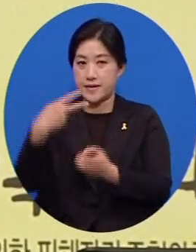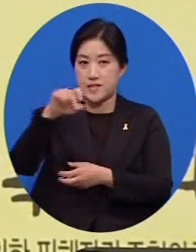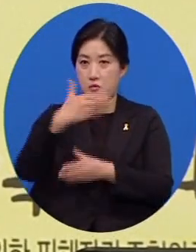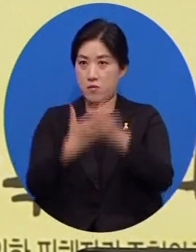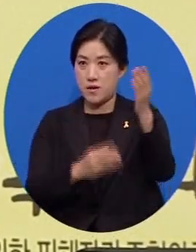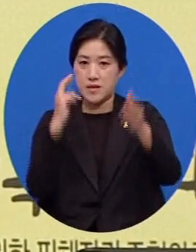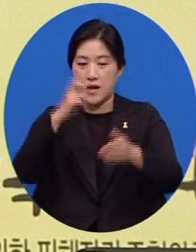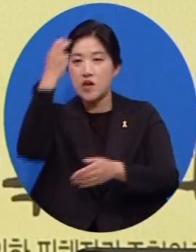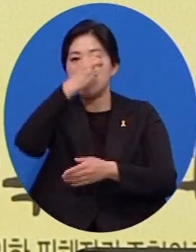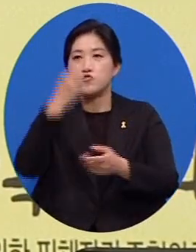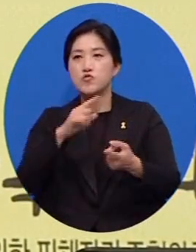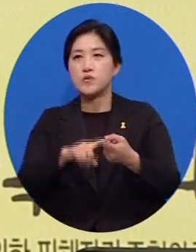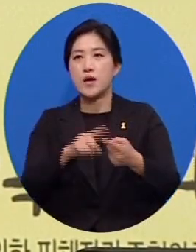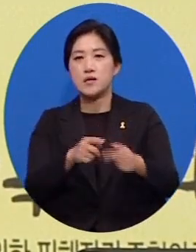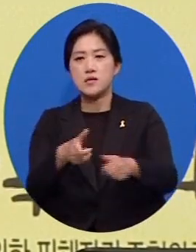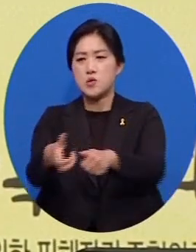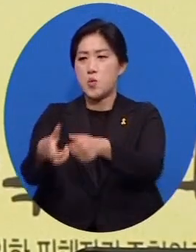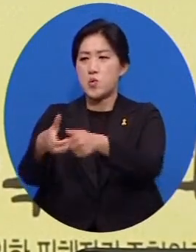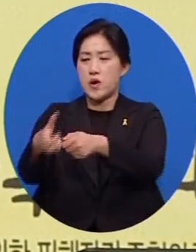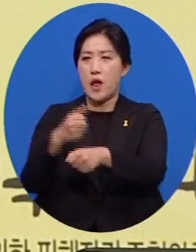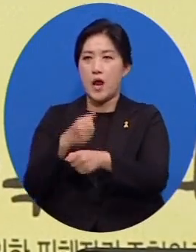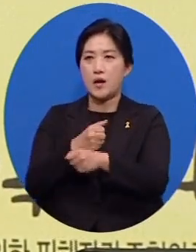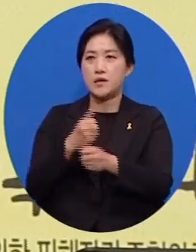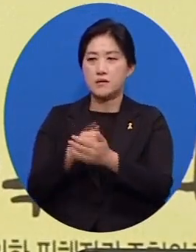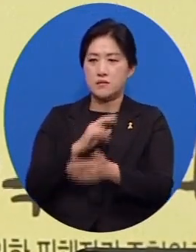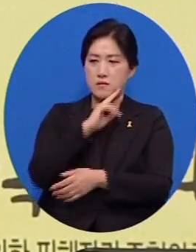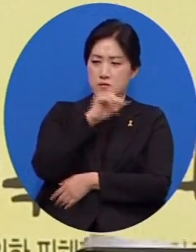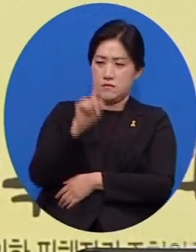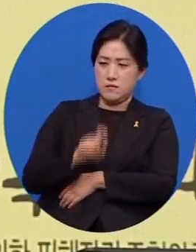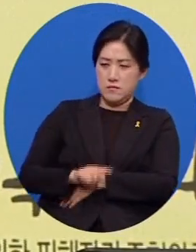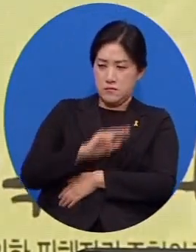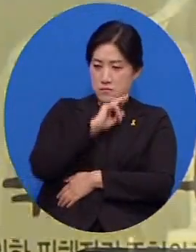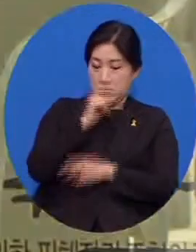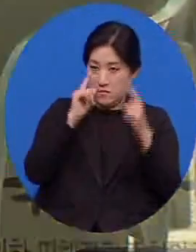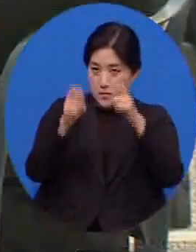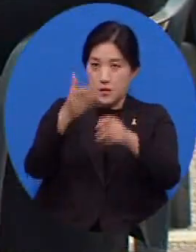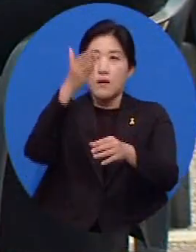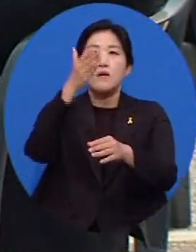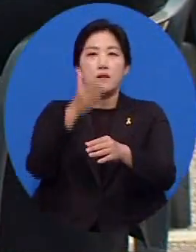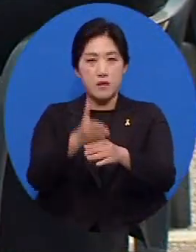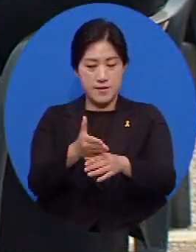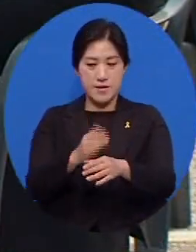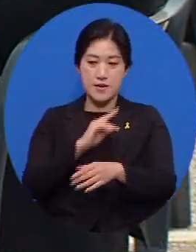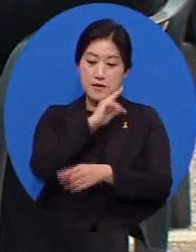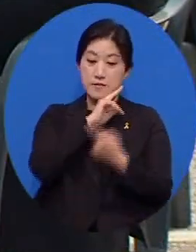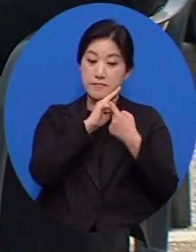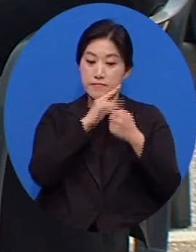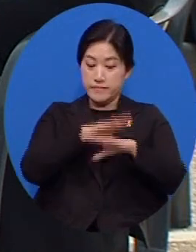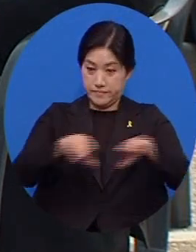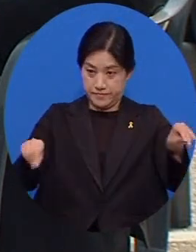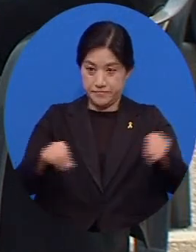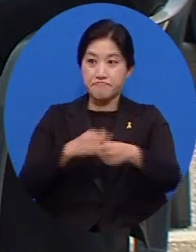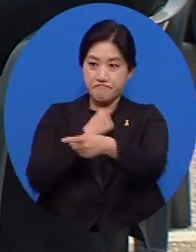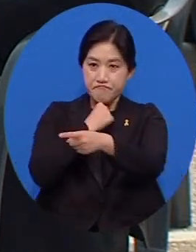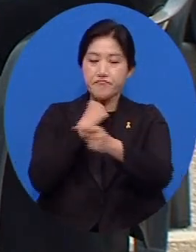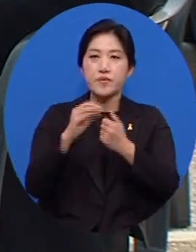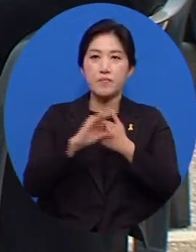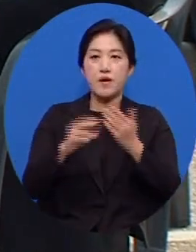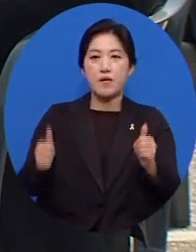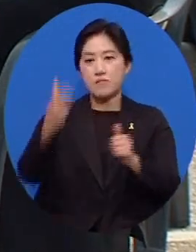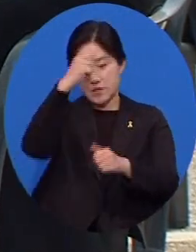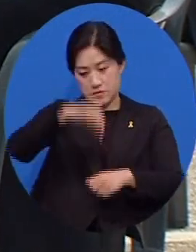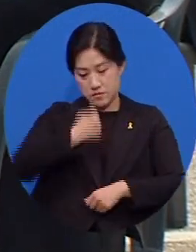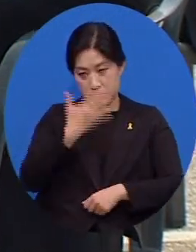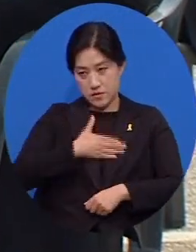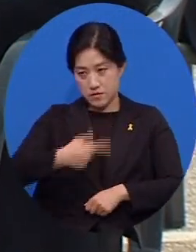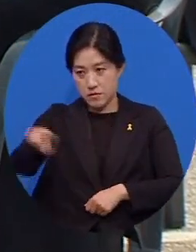참사 재수사를 이용하려 한다는 의구심을 키우고 있습니다. 이 의구심을 걷어내기 위해서라도 검찰